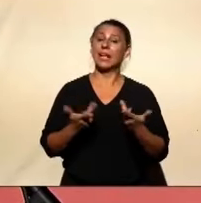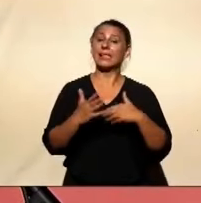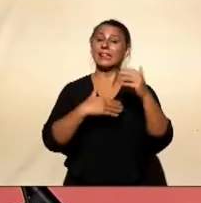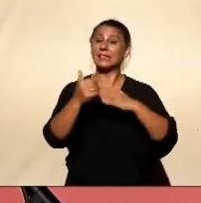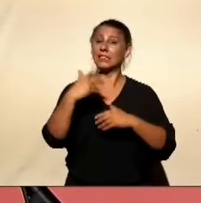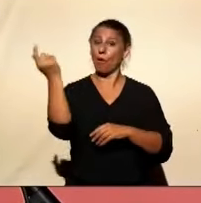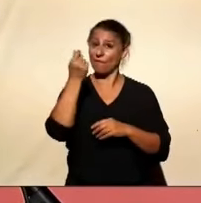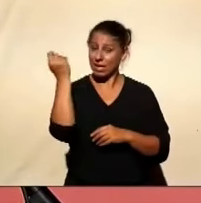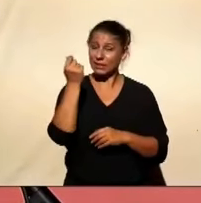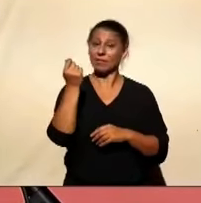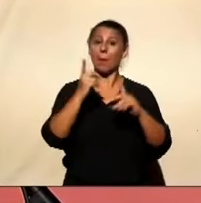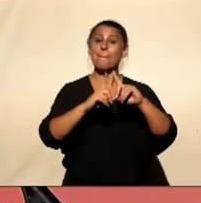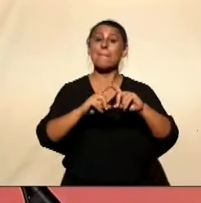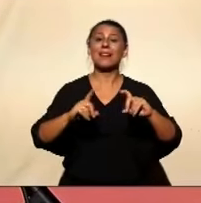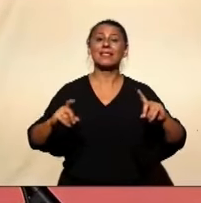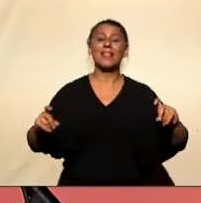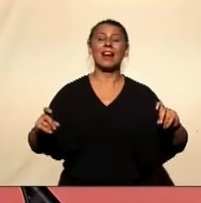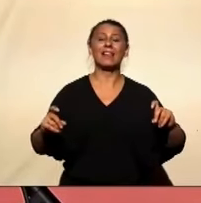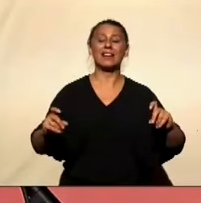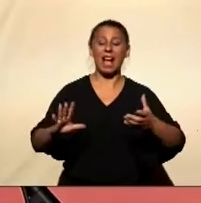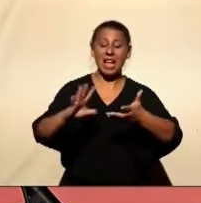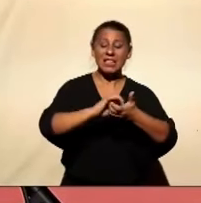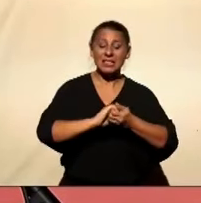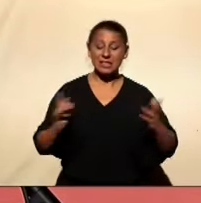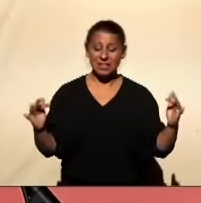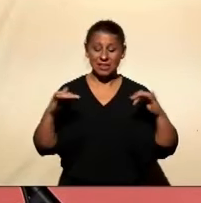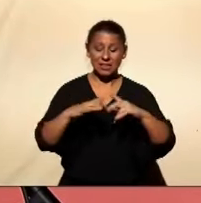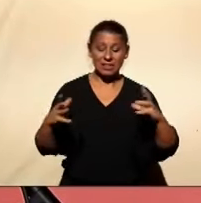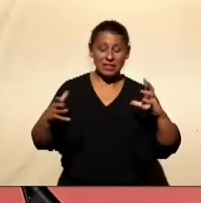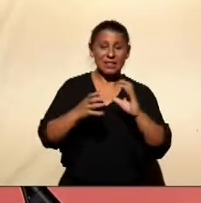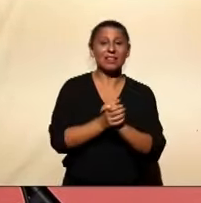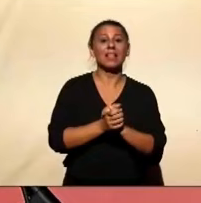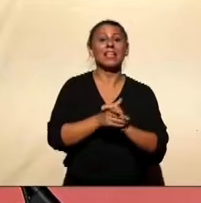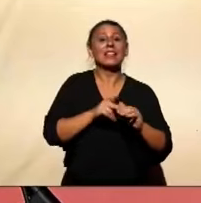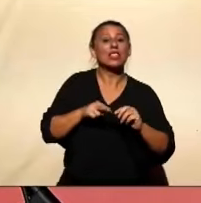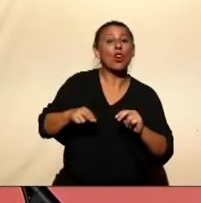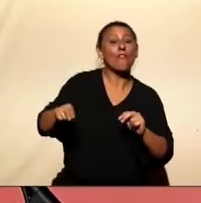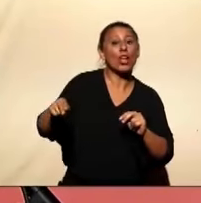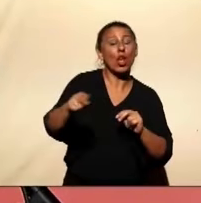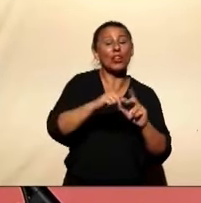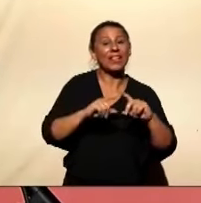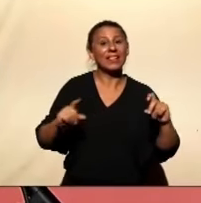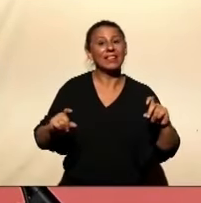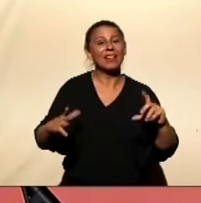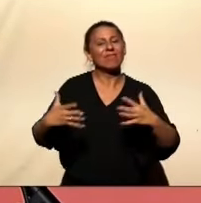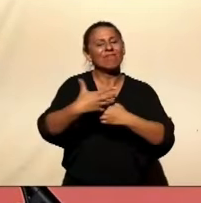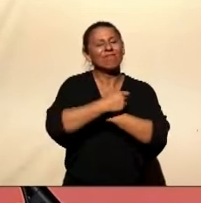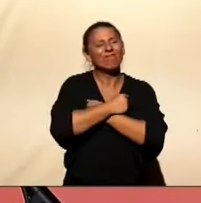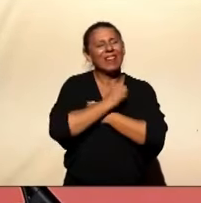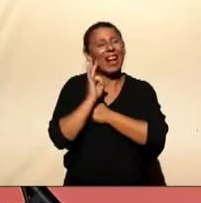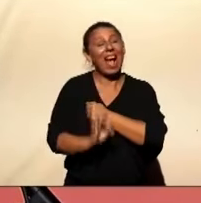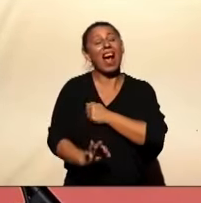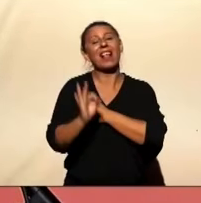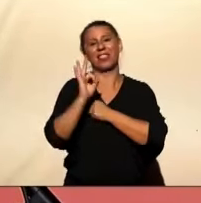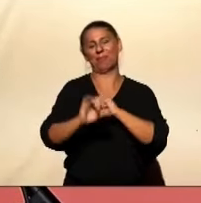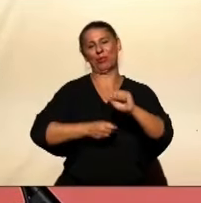οικοδομήθηκε με τα υλικά της συλλογικότητας, της συντροφικότητας που αγκαλιάζει κάθε